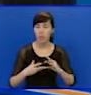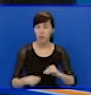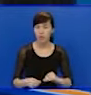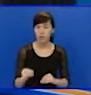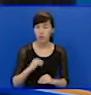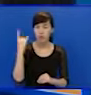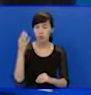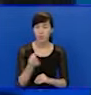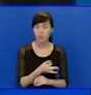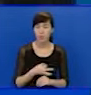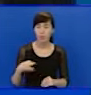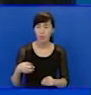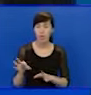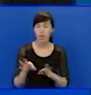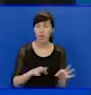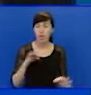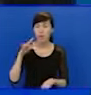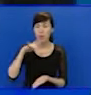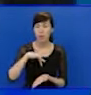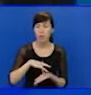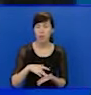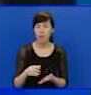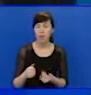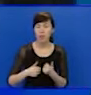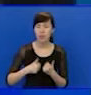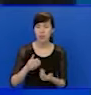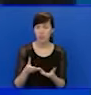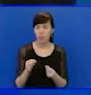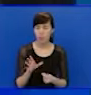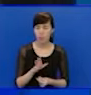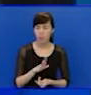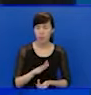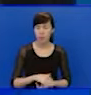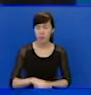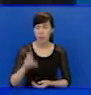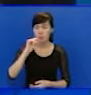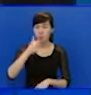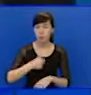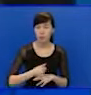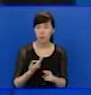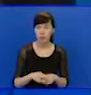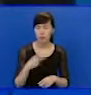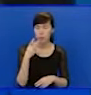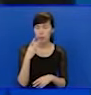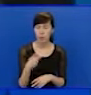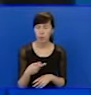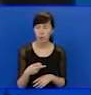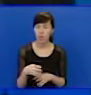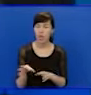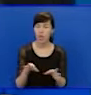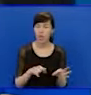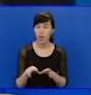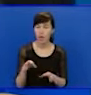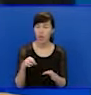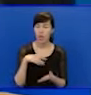оңтүстік Қазақстан облысының агломерациялық орталығы статусын алды. Елбасымыз атап өткендей, агломерациялық